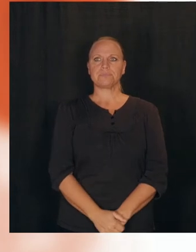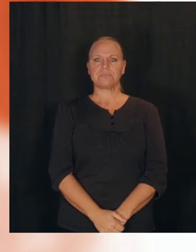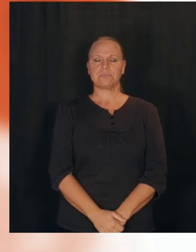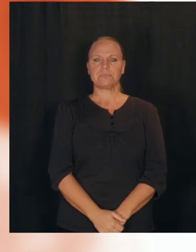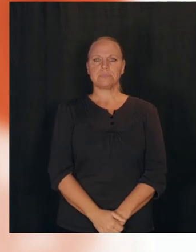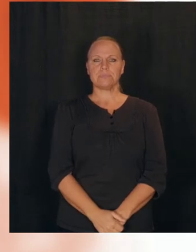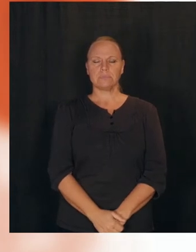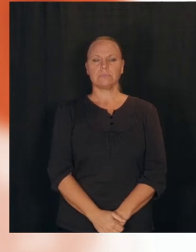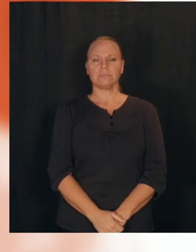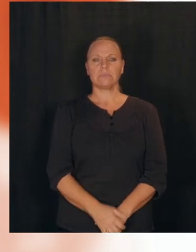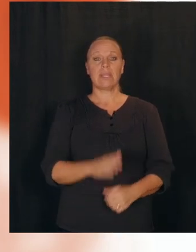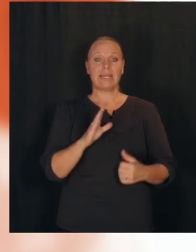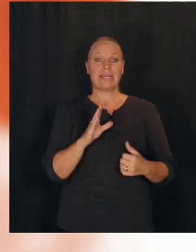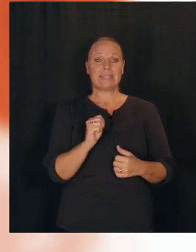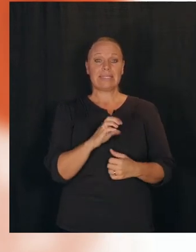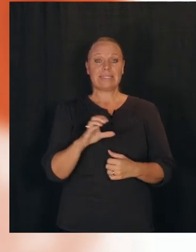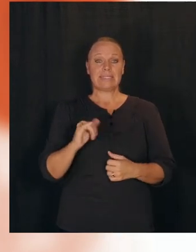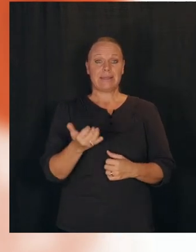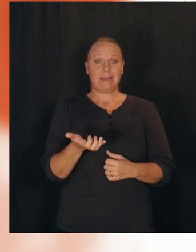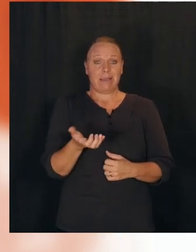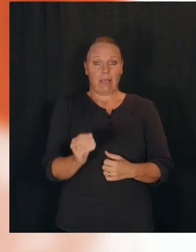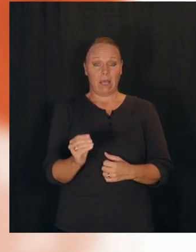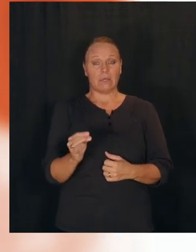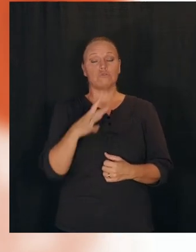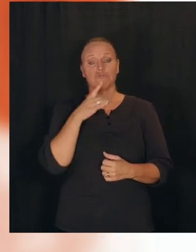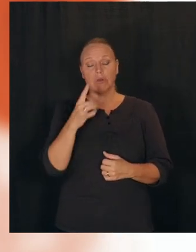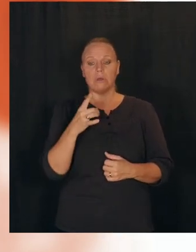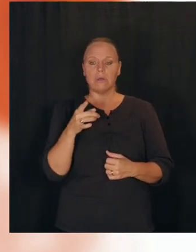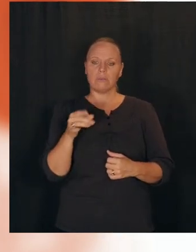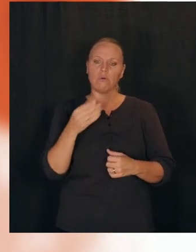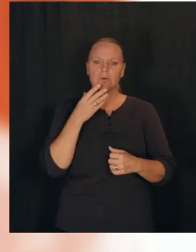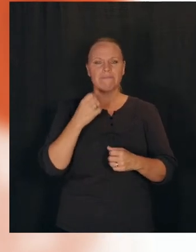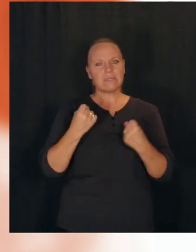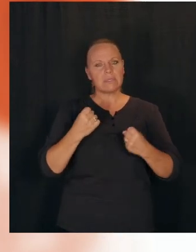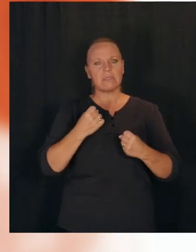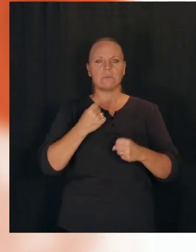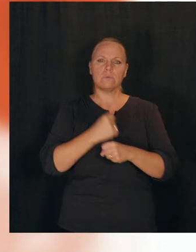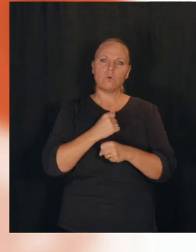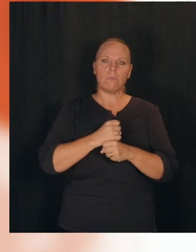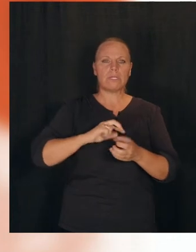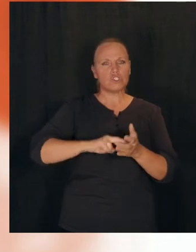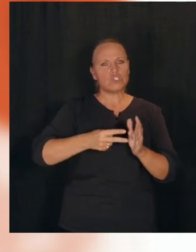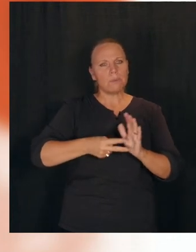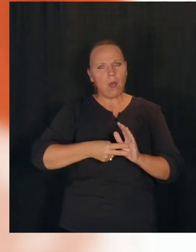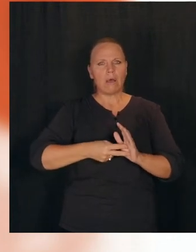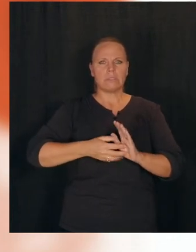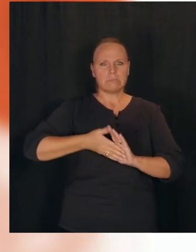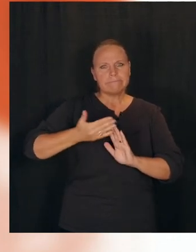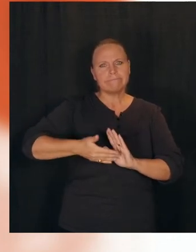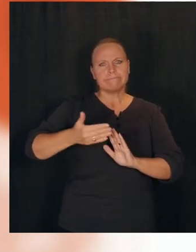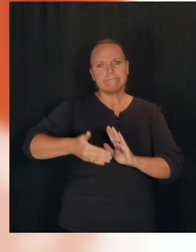Jessica var ju inne på det här med att arbeta systematiskt och att universell utformning handlar om en slags ständig